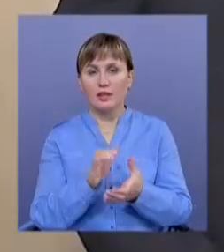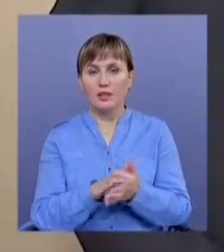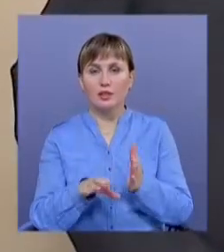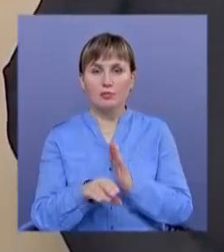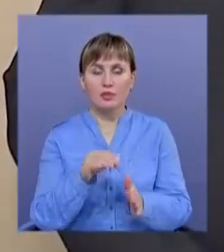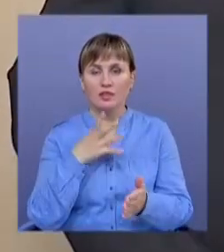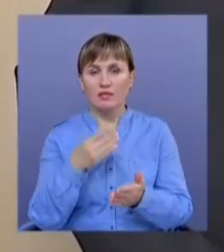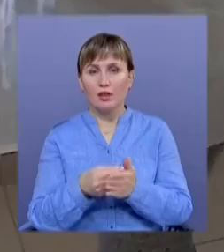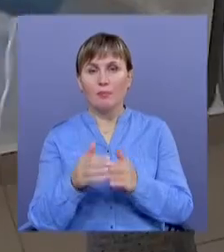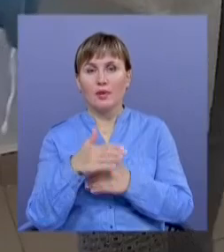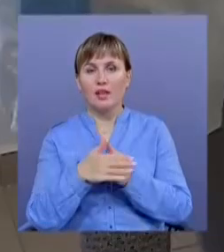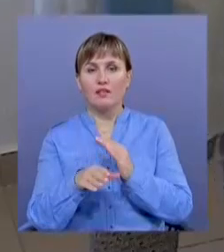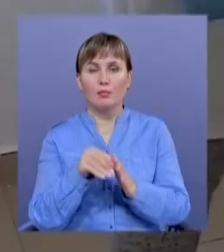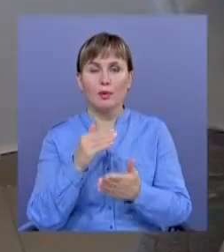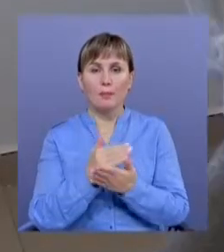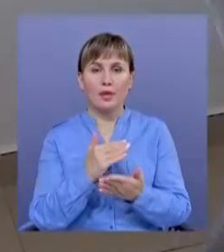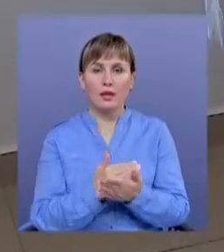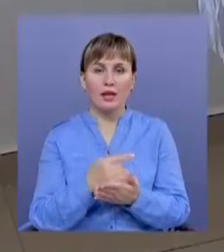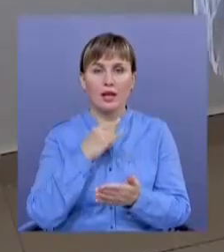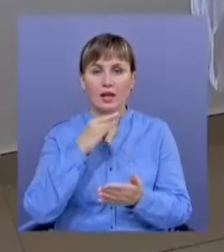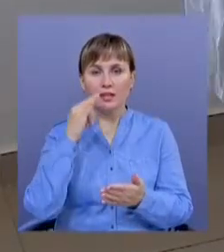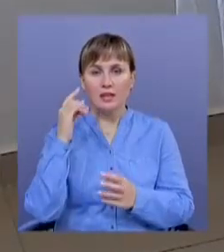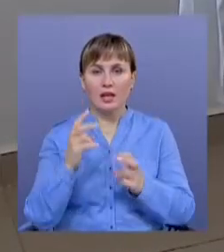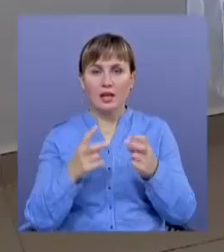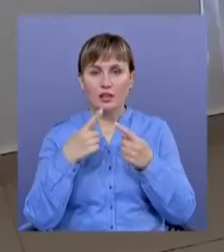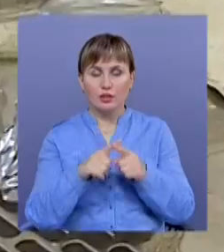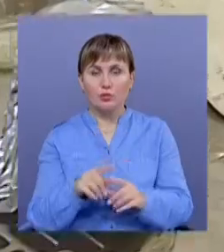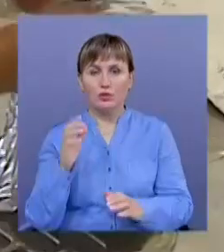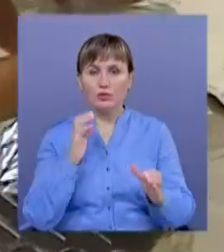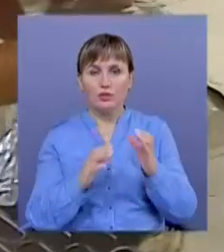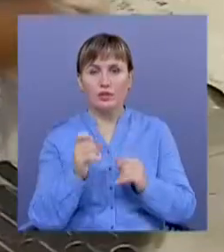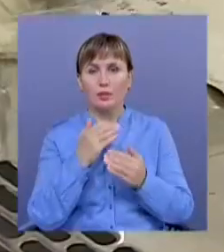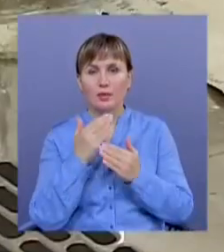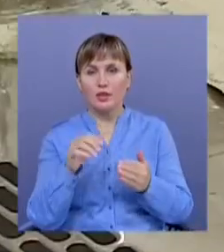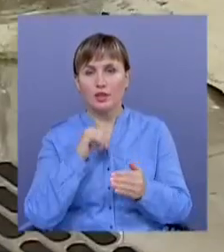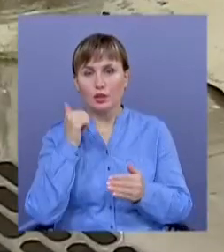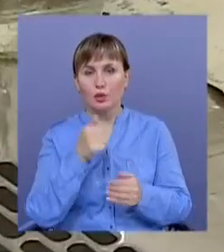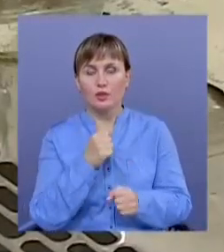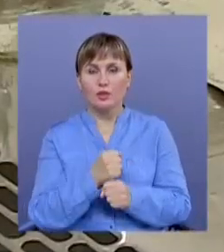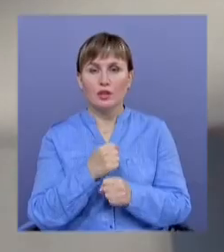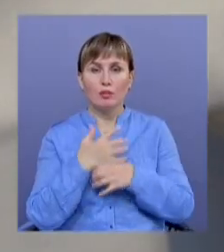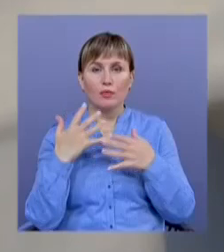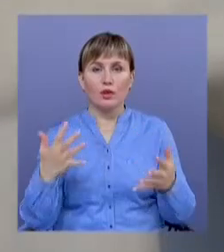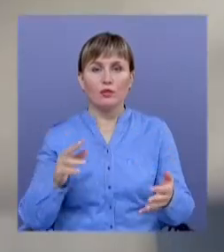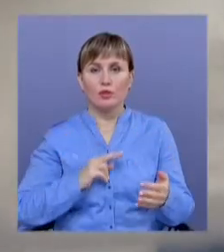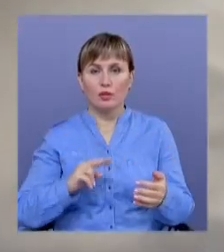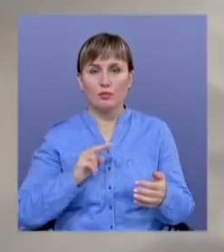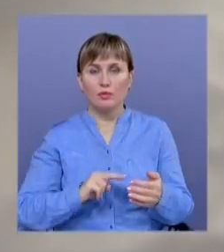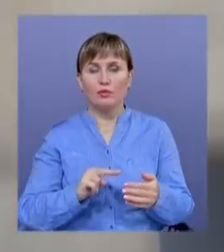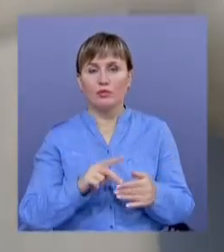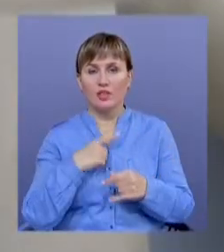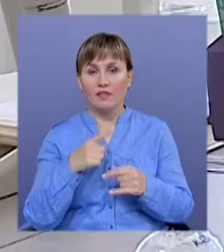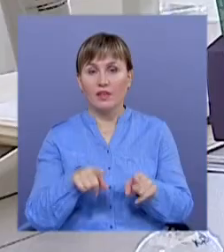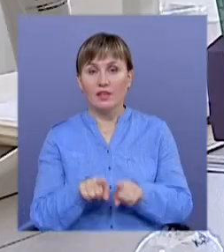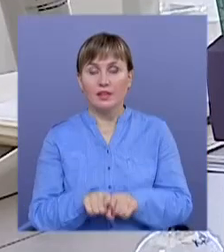избирателей со своей предвыборной программой. Казахский агротехнический университет за последние годы сделал огромный рывок в развитии, считает